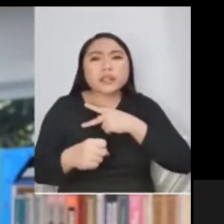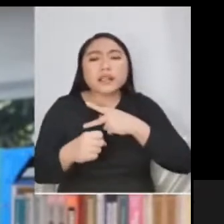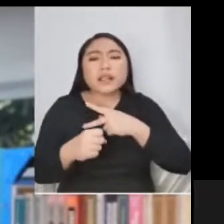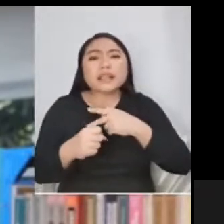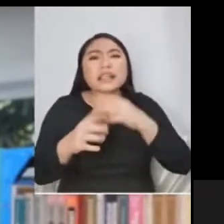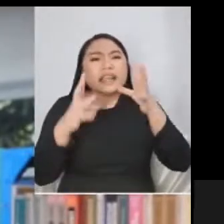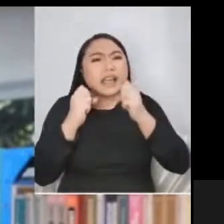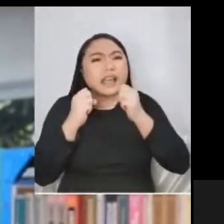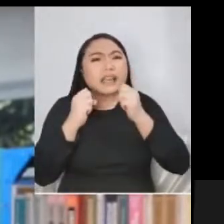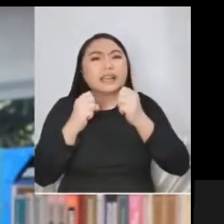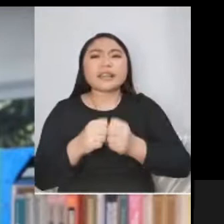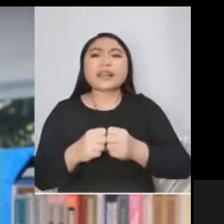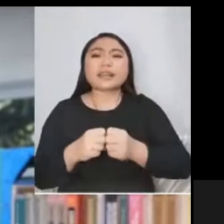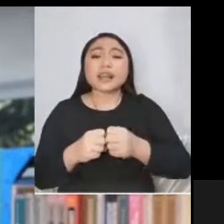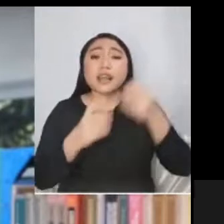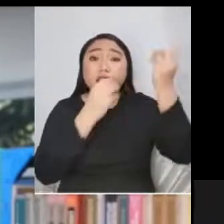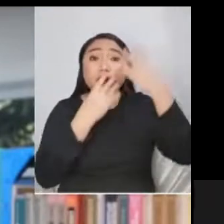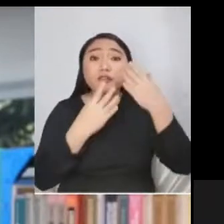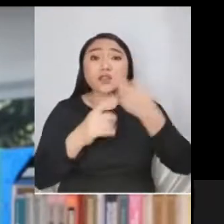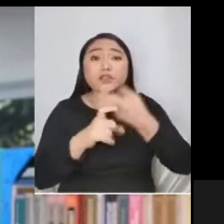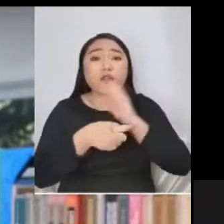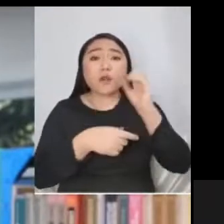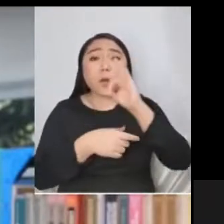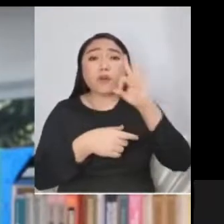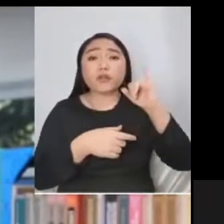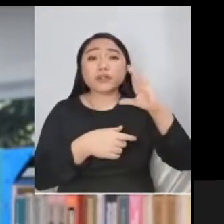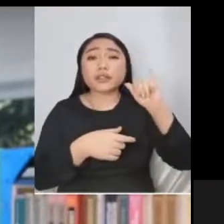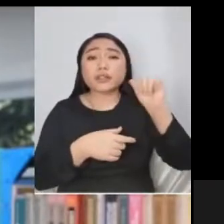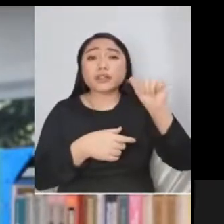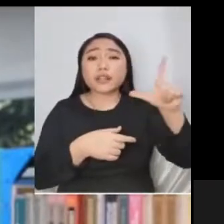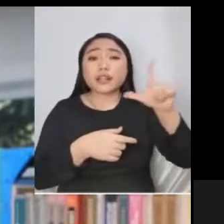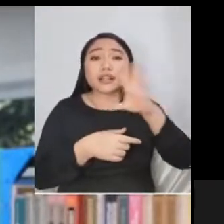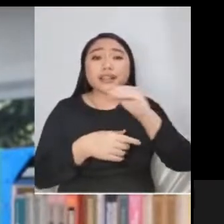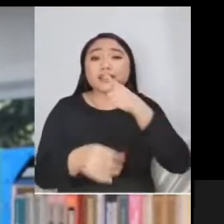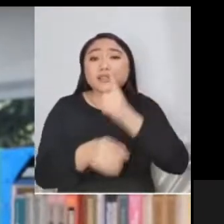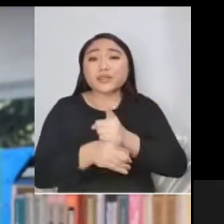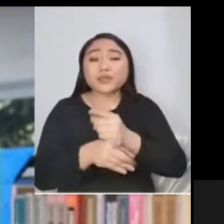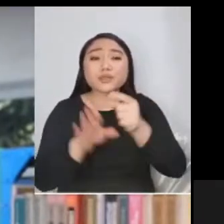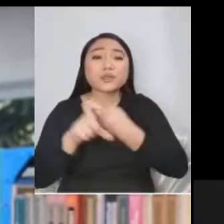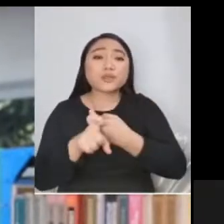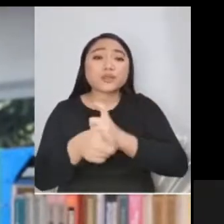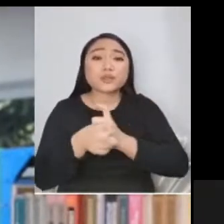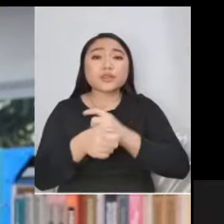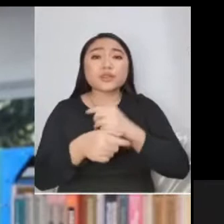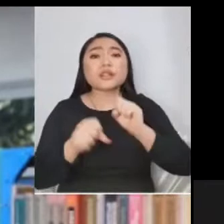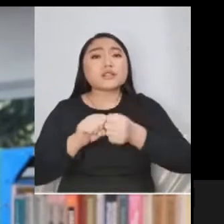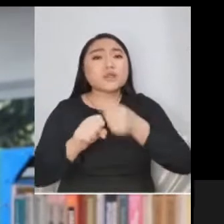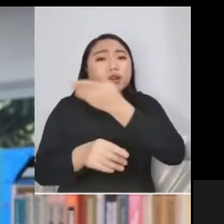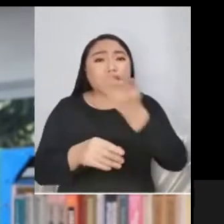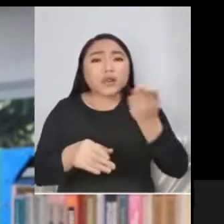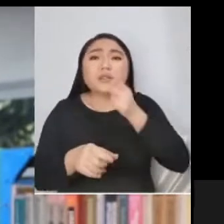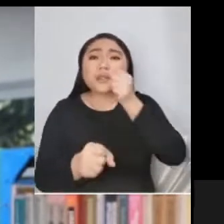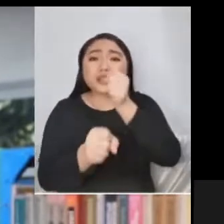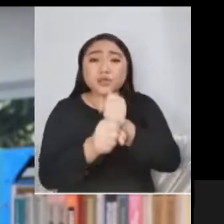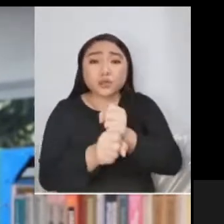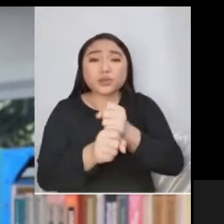pagkalap ng impormasyon mula lamang sa official and reliable sources. At makasisiguro